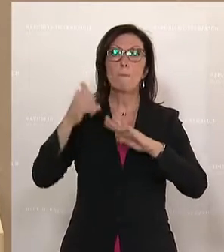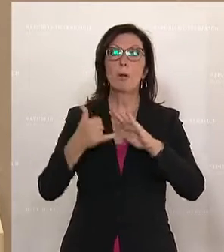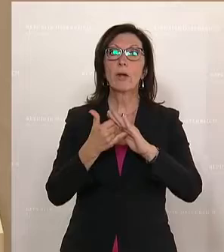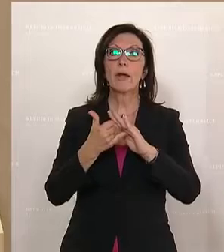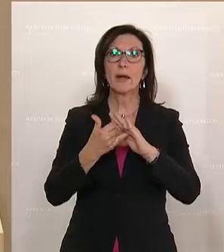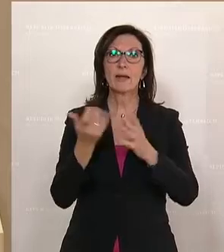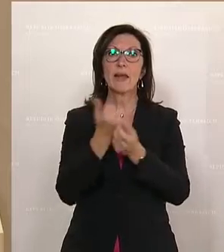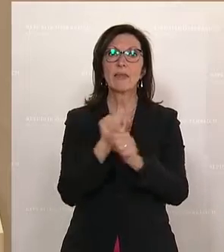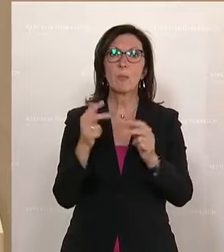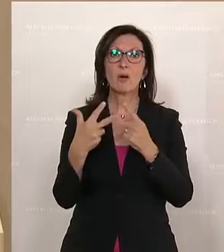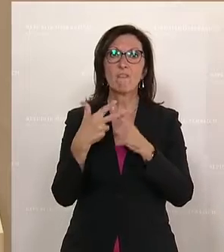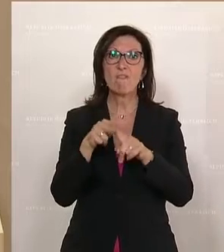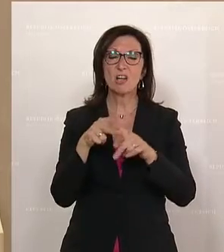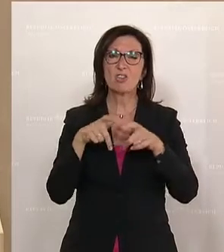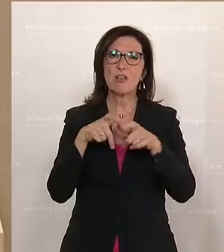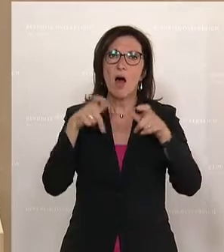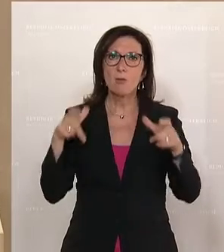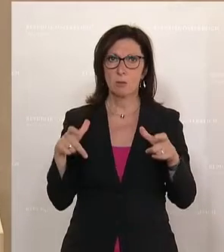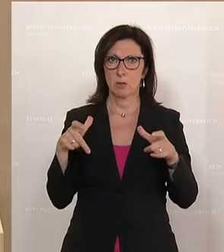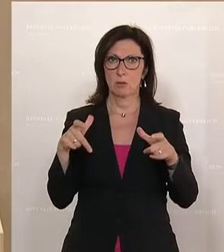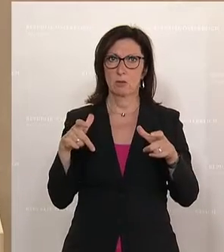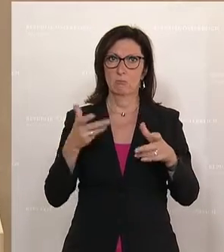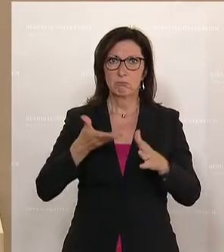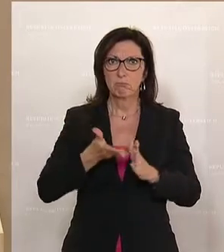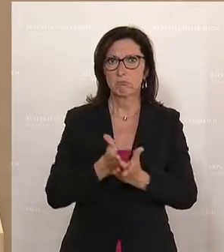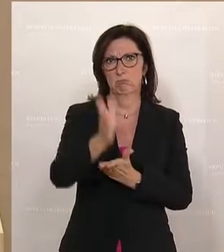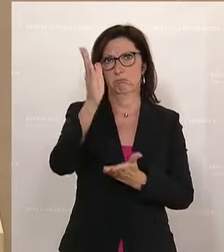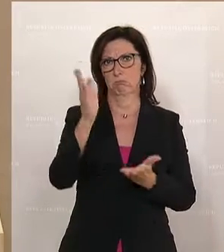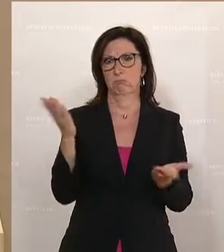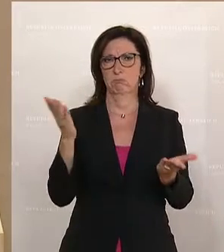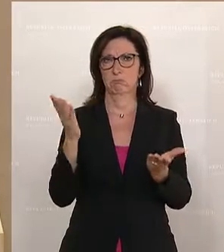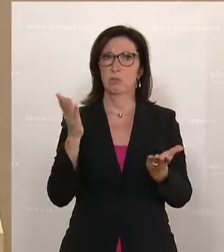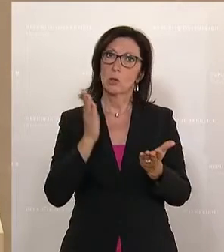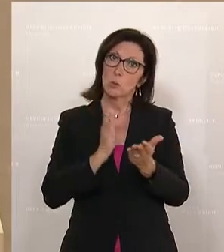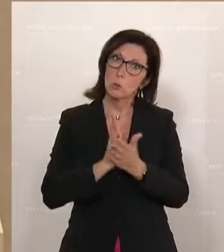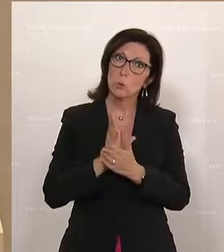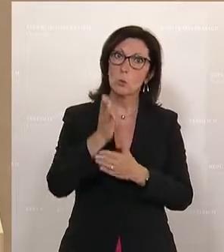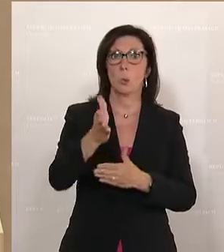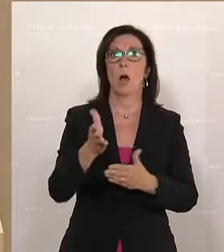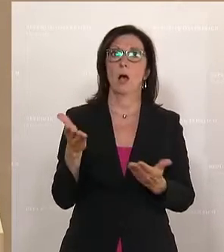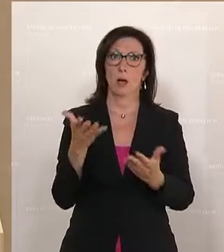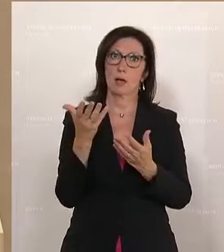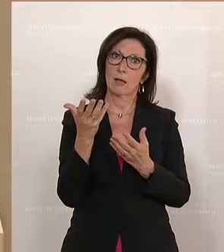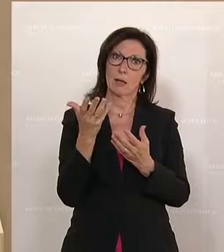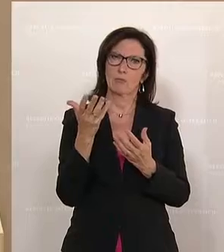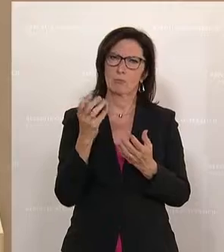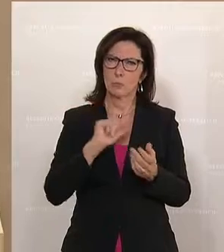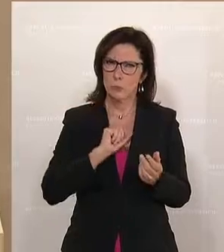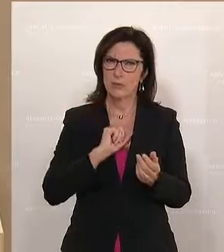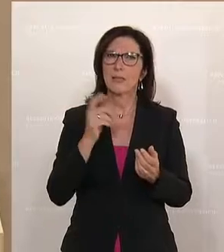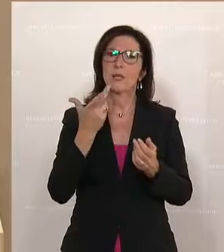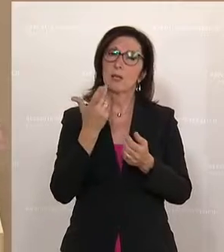Demokratiewerkstatt ausbauen können und somit den Weg frei machen, dass der Zugang zur